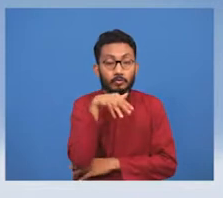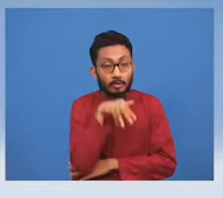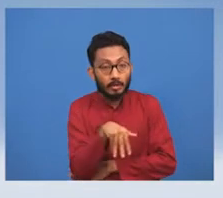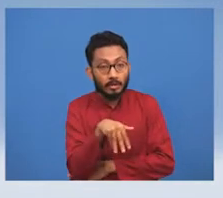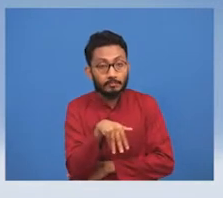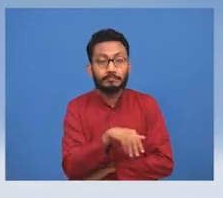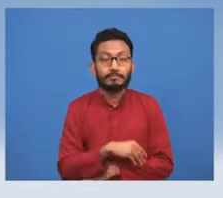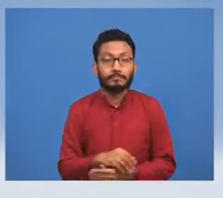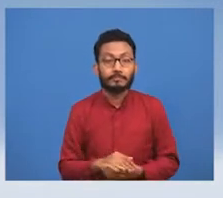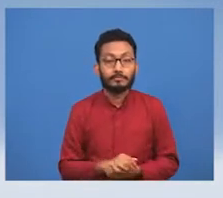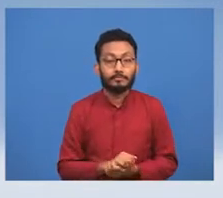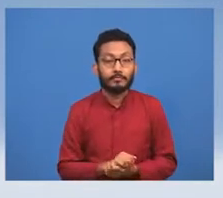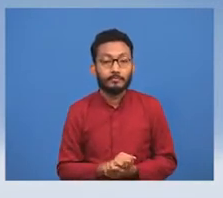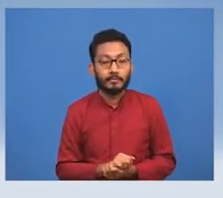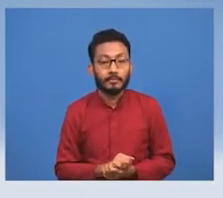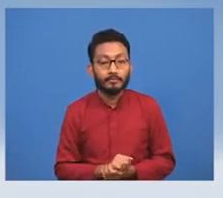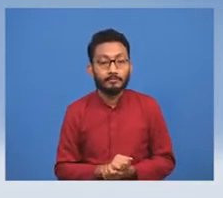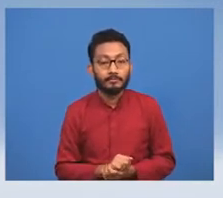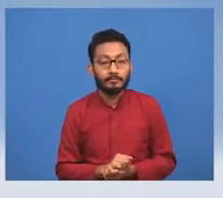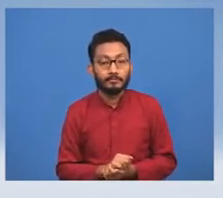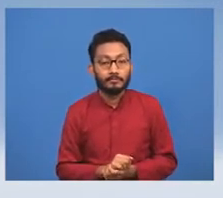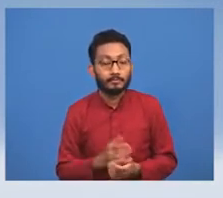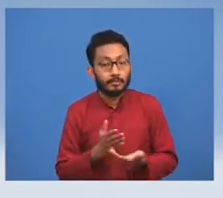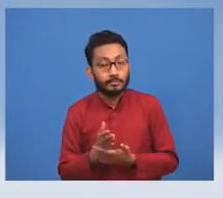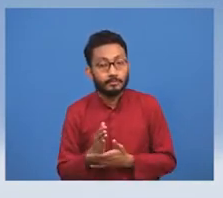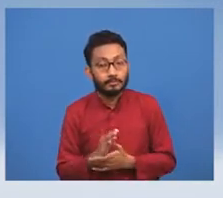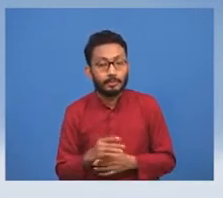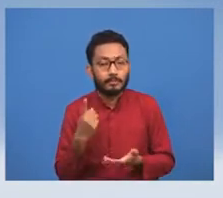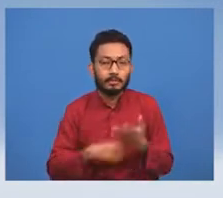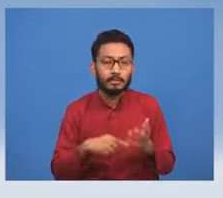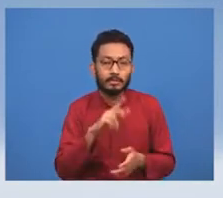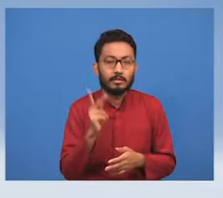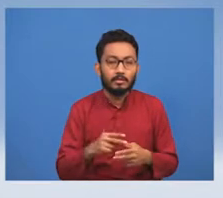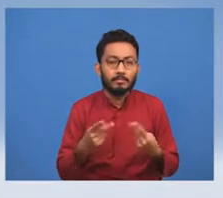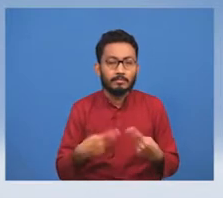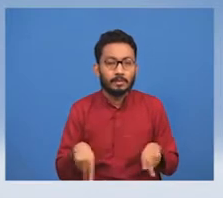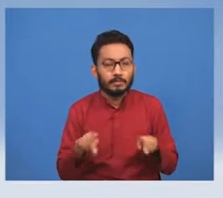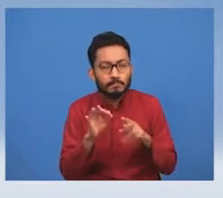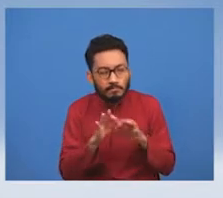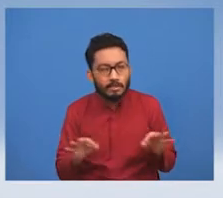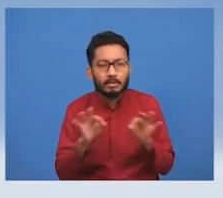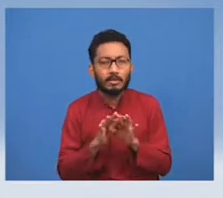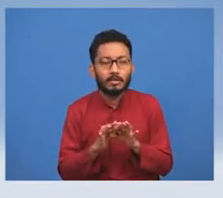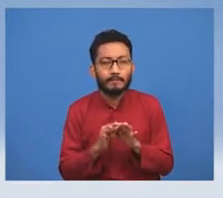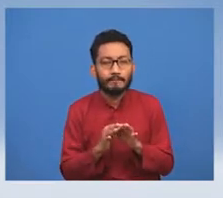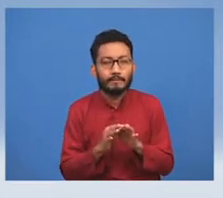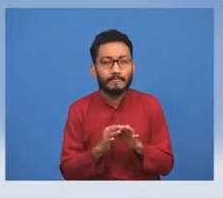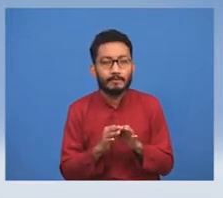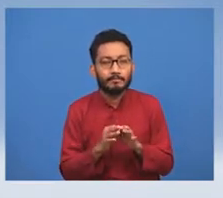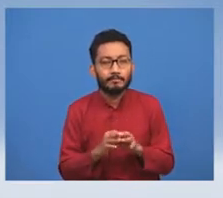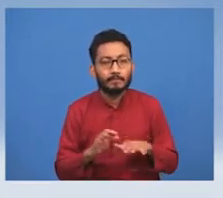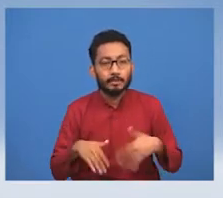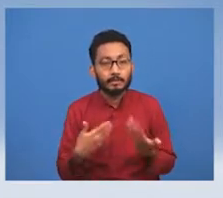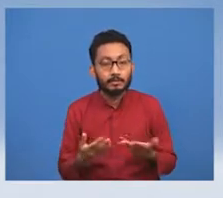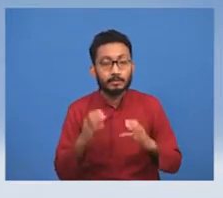yang seterusnya. Isi yang seterusnya ialah, apakah kepentingan menangani isu mempersendakan